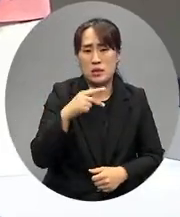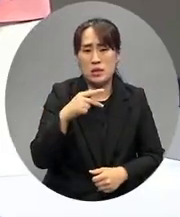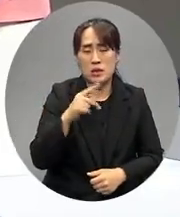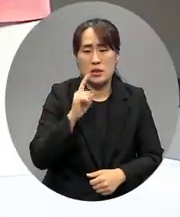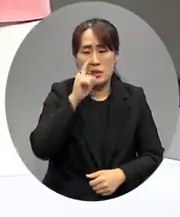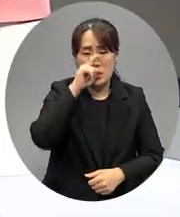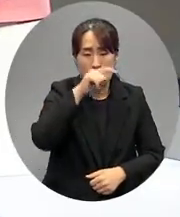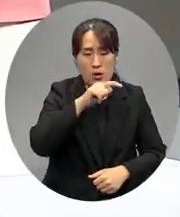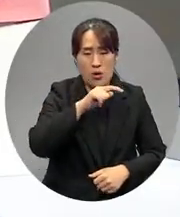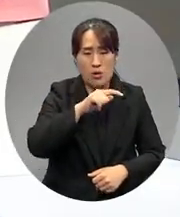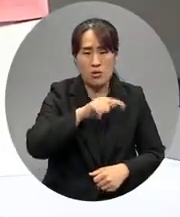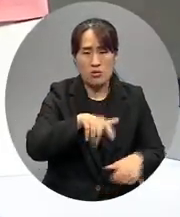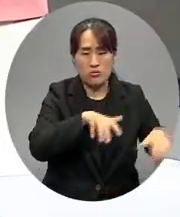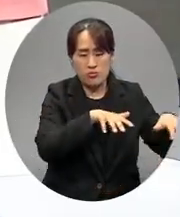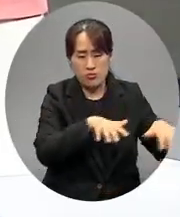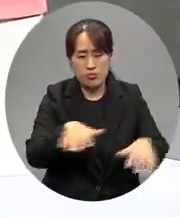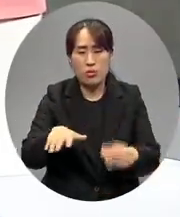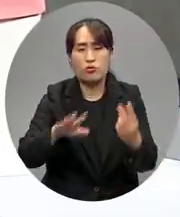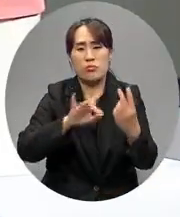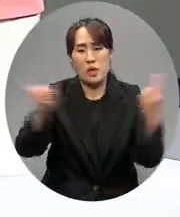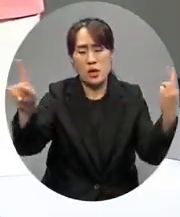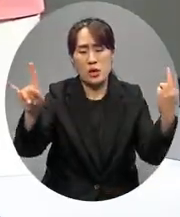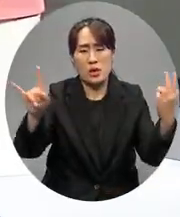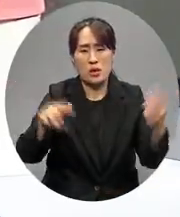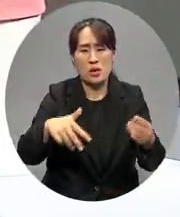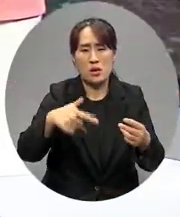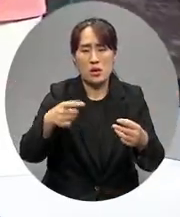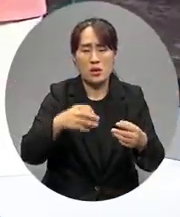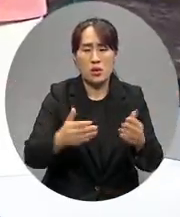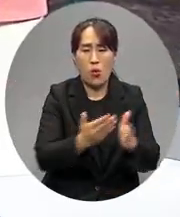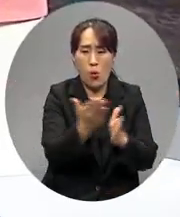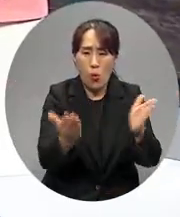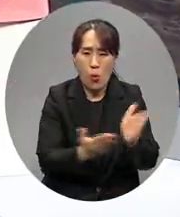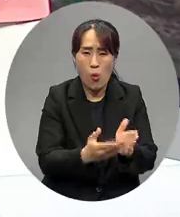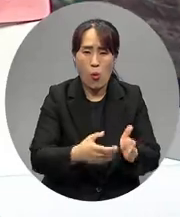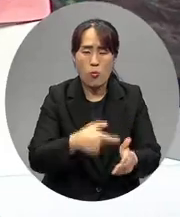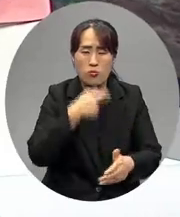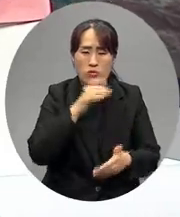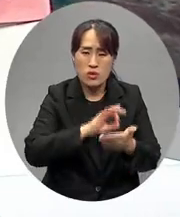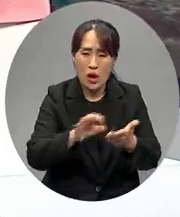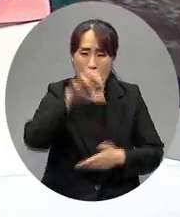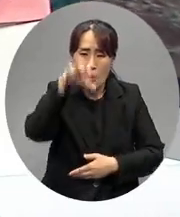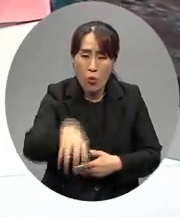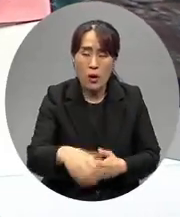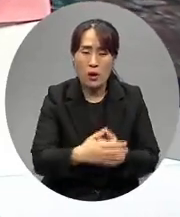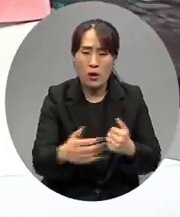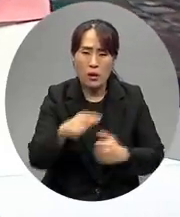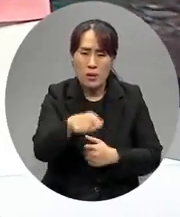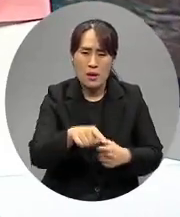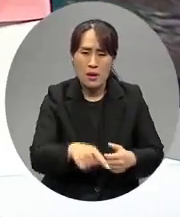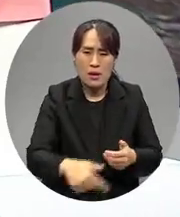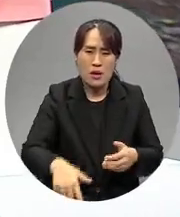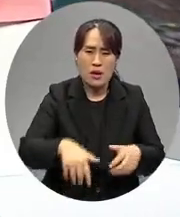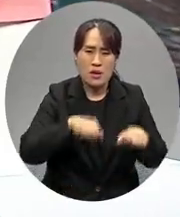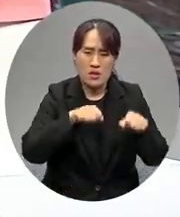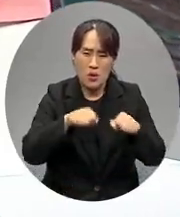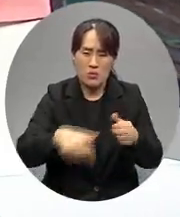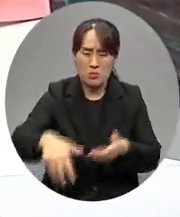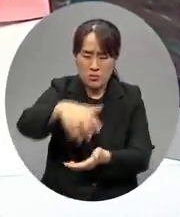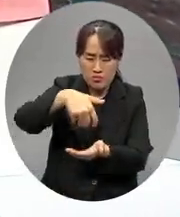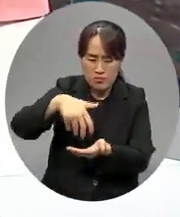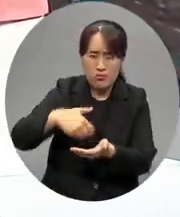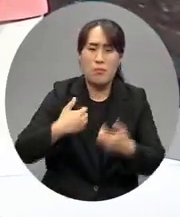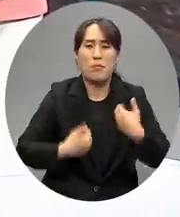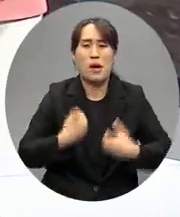쓰레기가 2배 가까이 늘었는데요. 대청호가 충청권 식수원인 만큼 총력전을 방불케 하는 수거 작업이 벌어지고